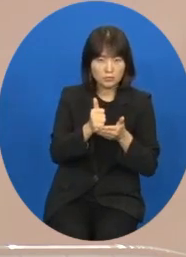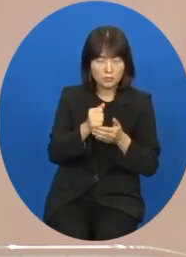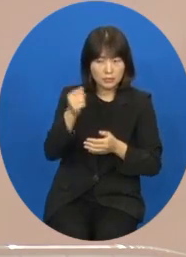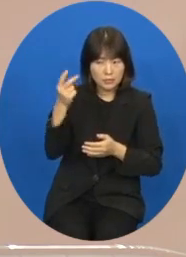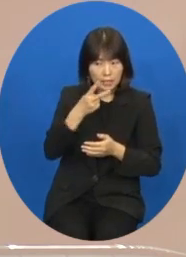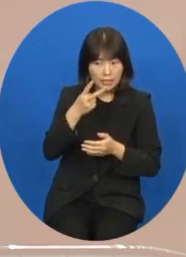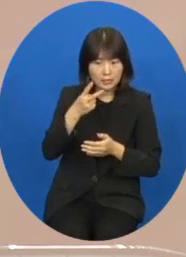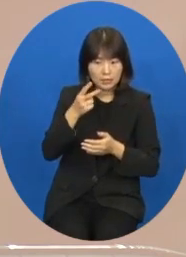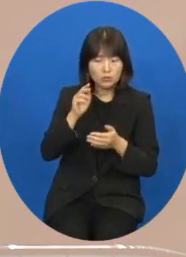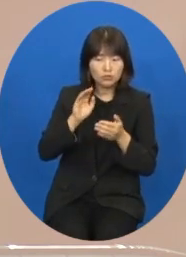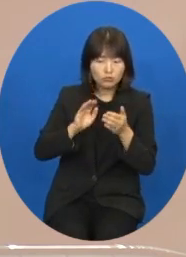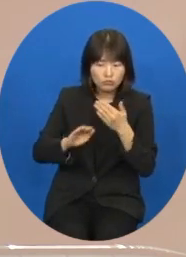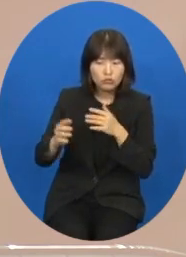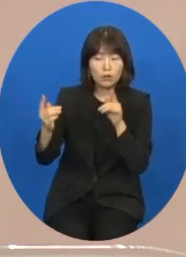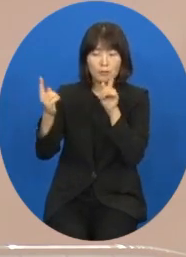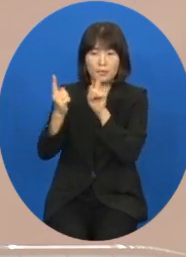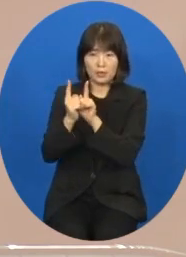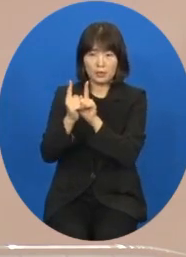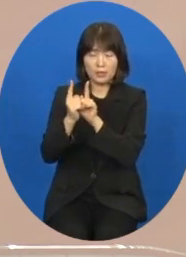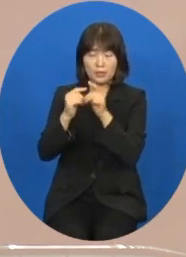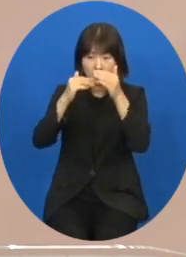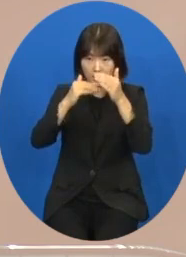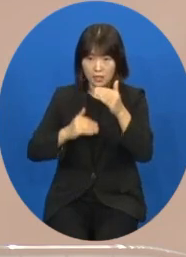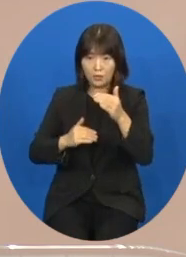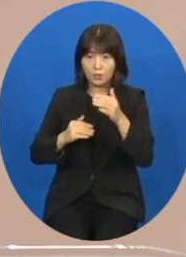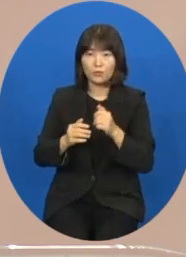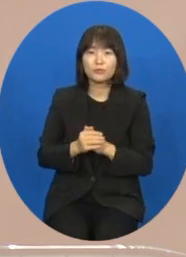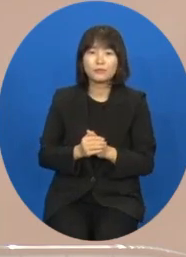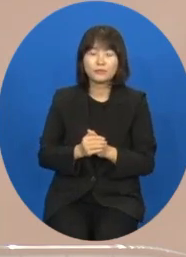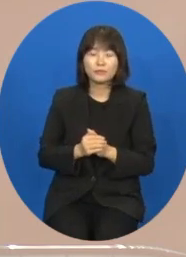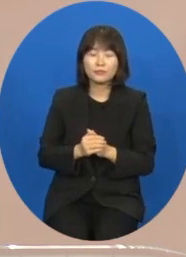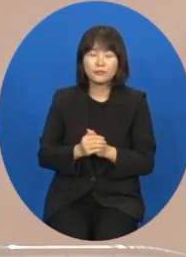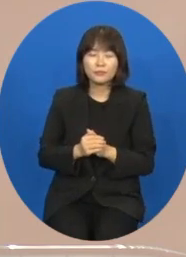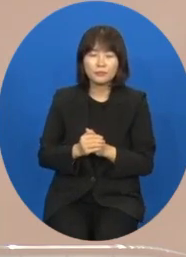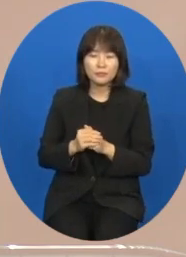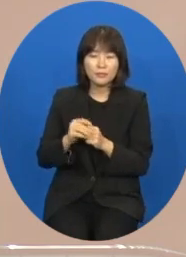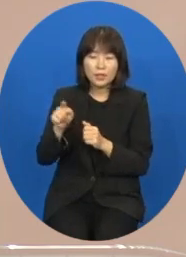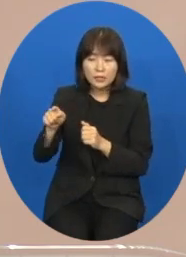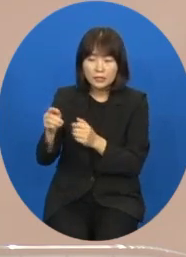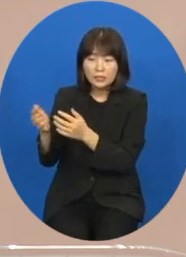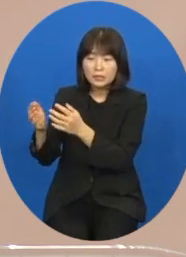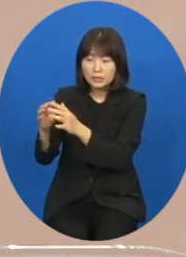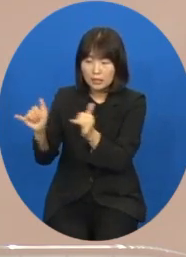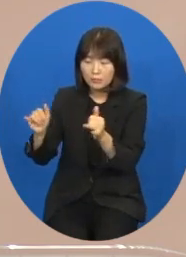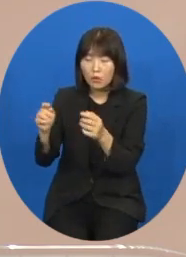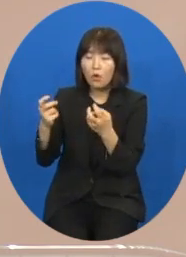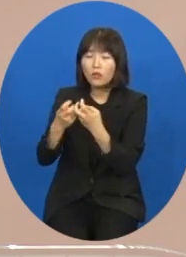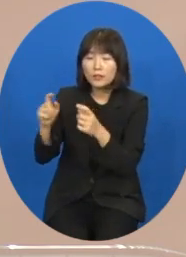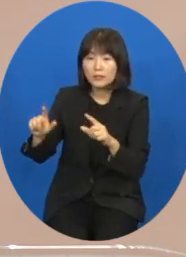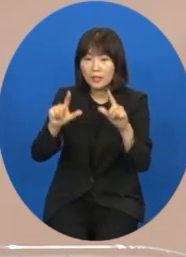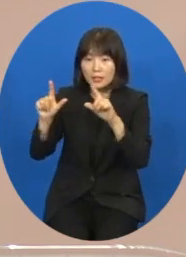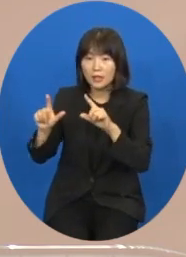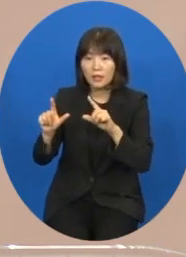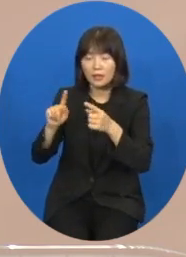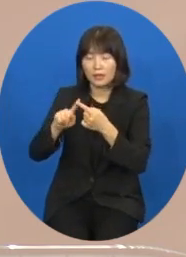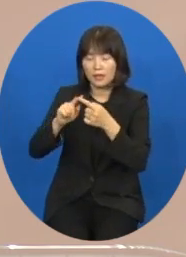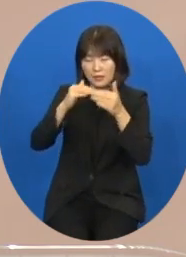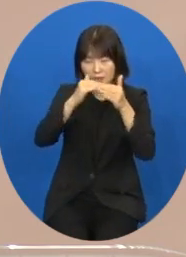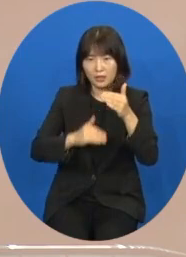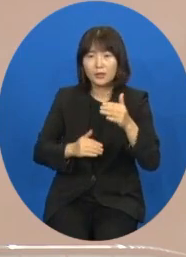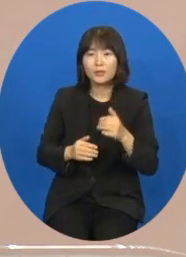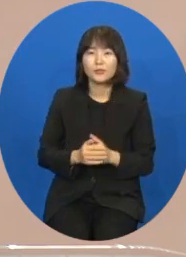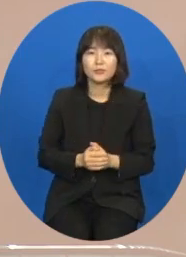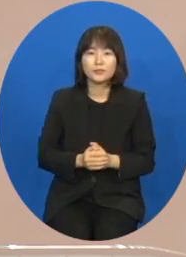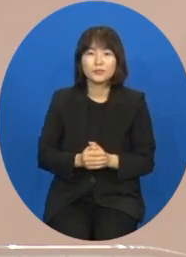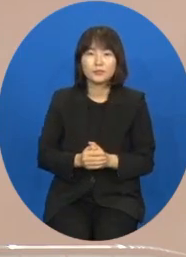다시 만나게 된다. 그럴 때 그 사람들은 실제로 어떻게 살았을까? 뭐 그런 내용이에요. 그